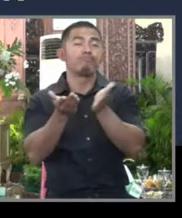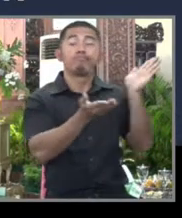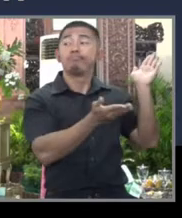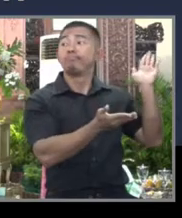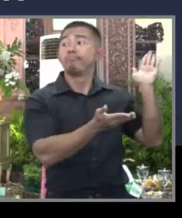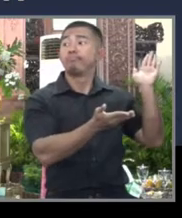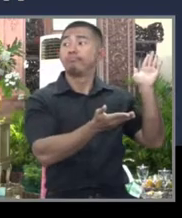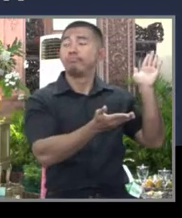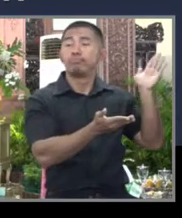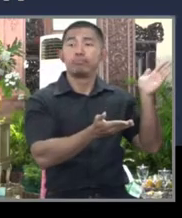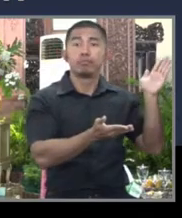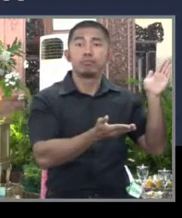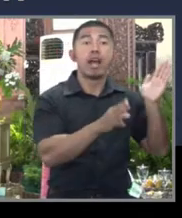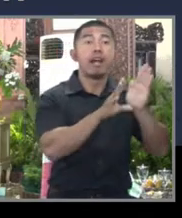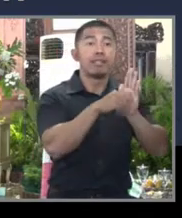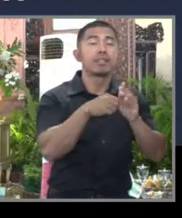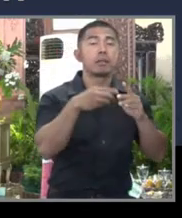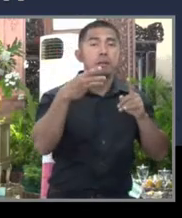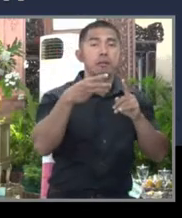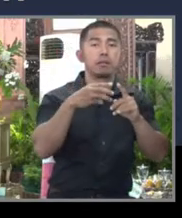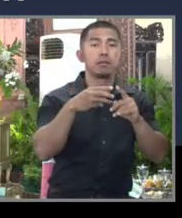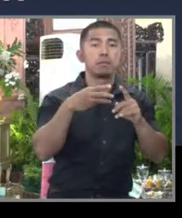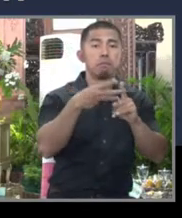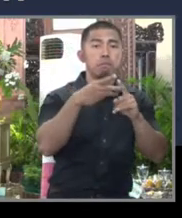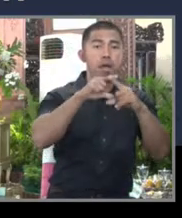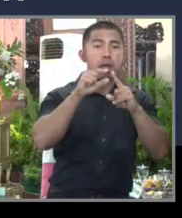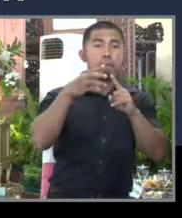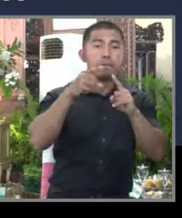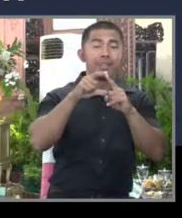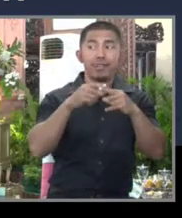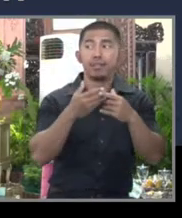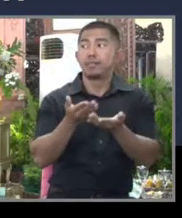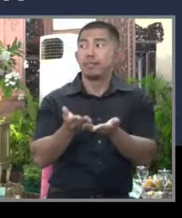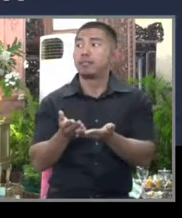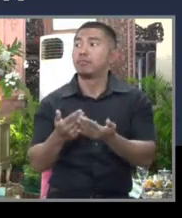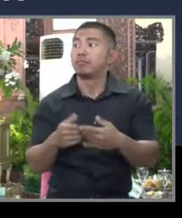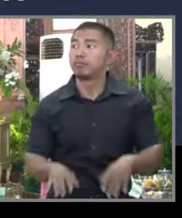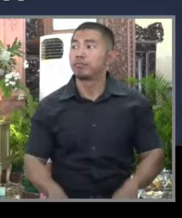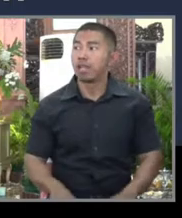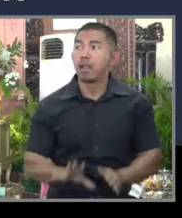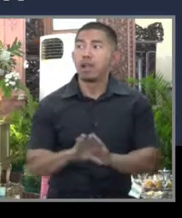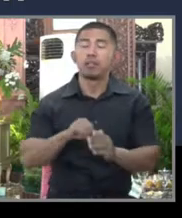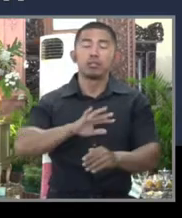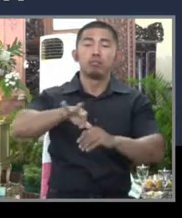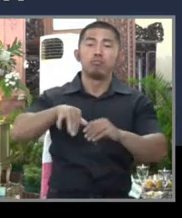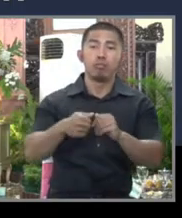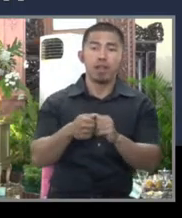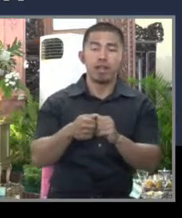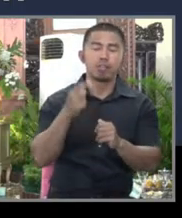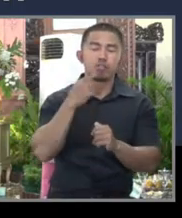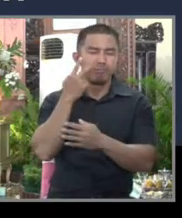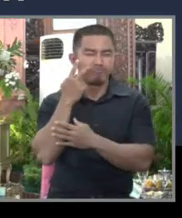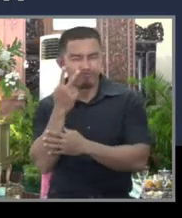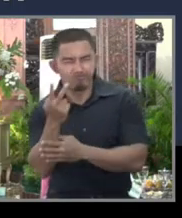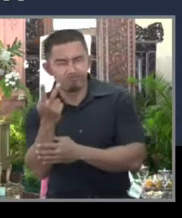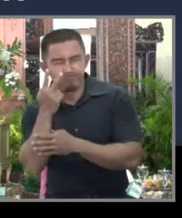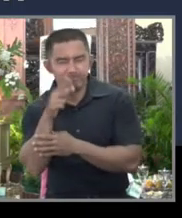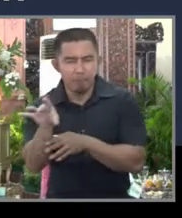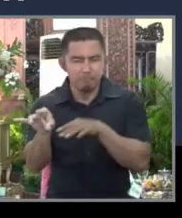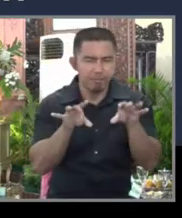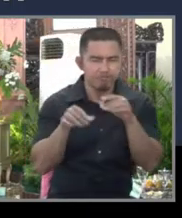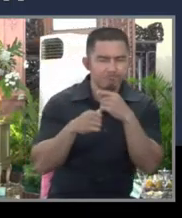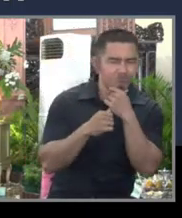kami nanti dari Bapeda membuat long list, daftar yang panjang sekali, nanti kita akan seleksi dan kita akan sampaikan